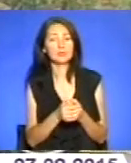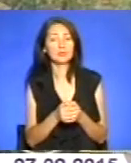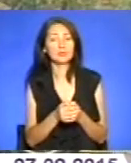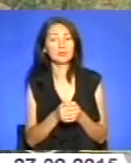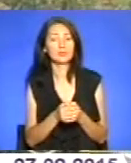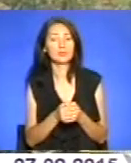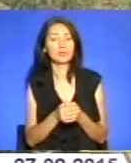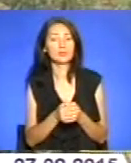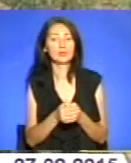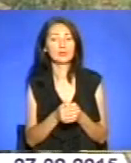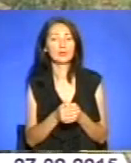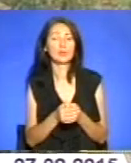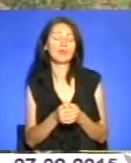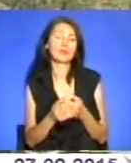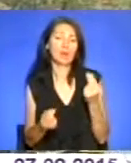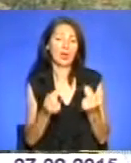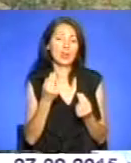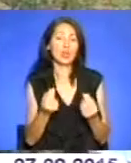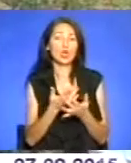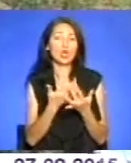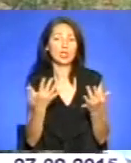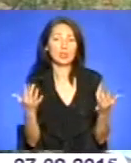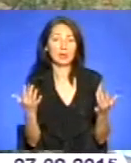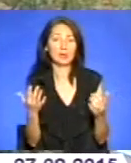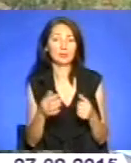на атракціони різні.